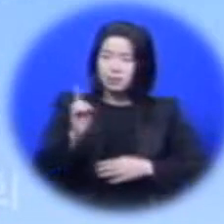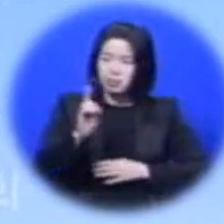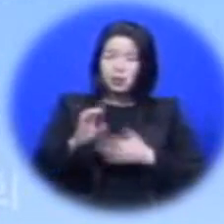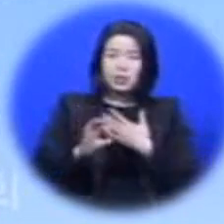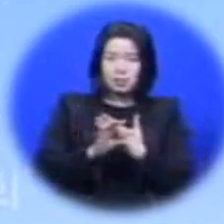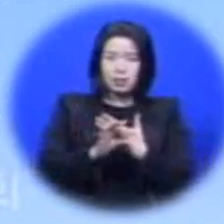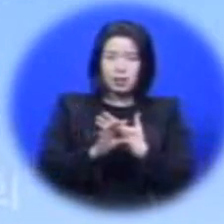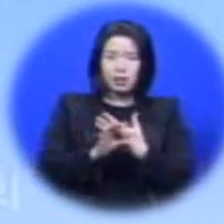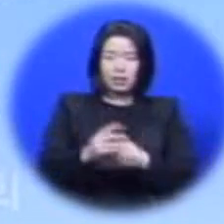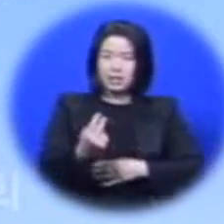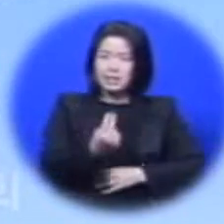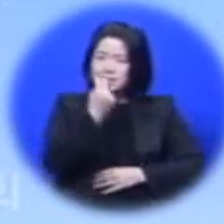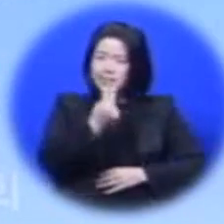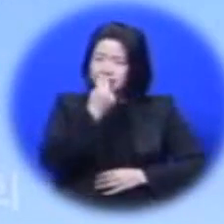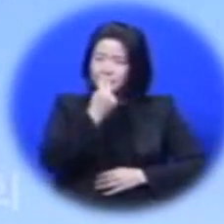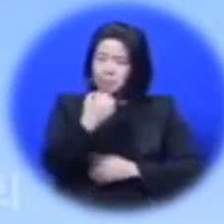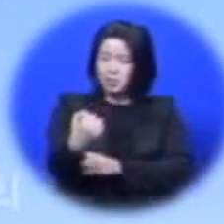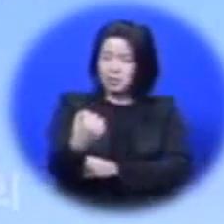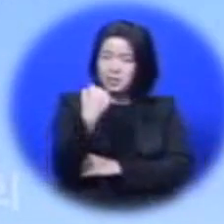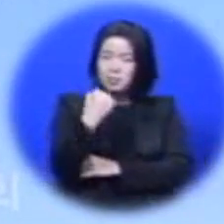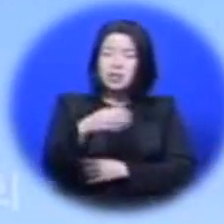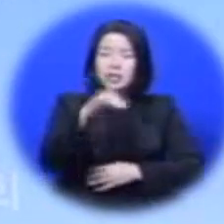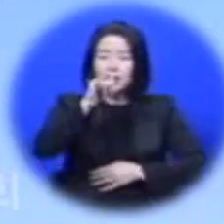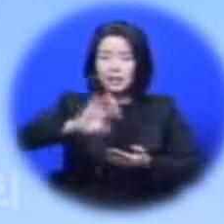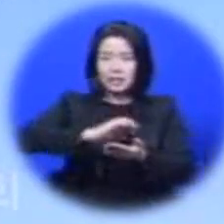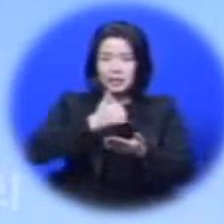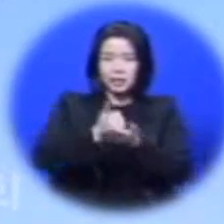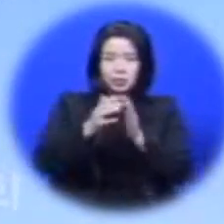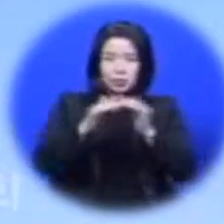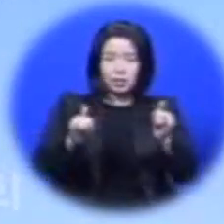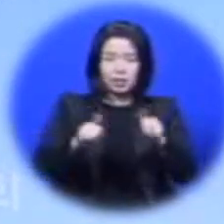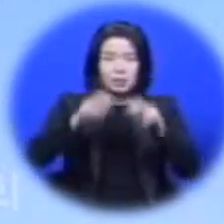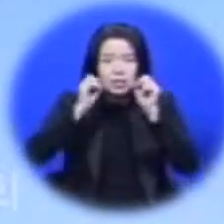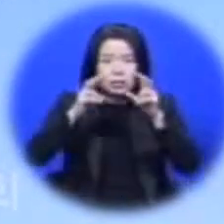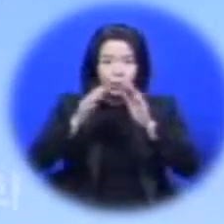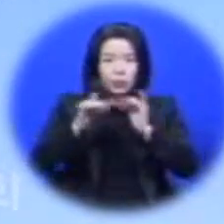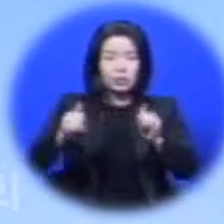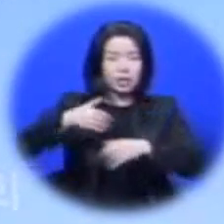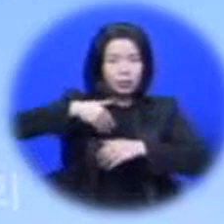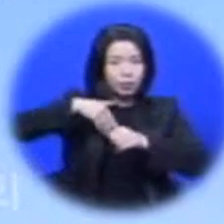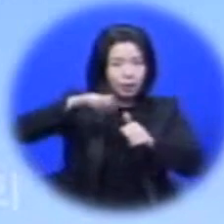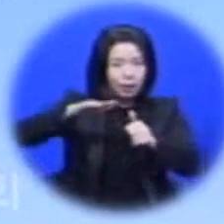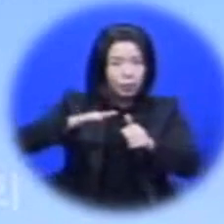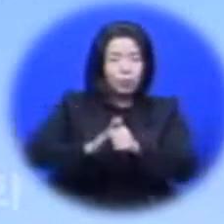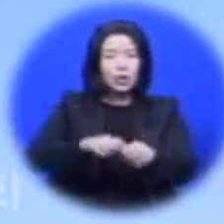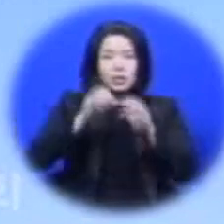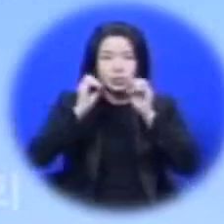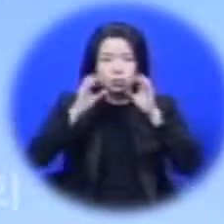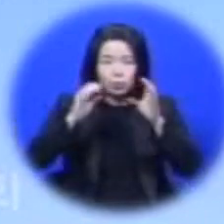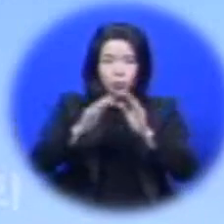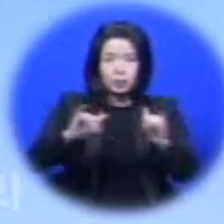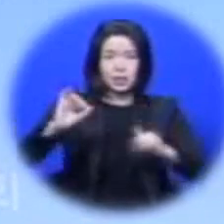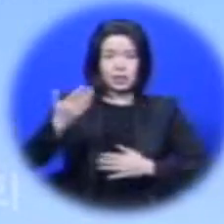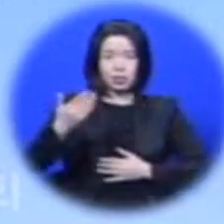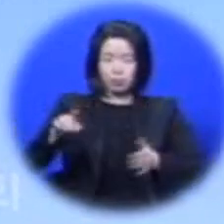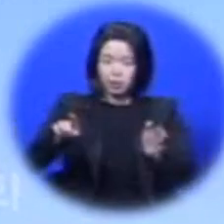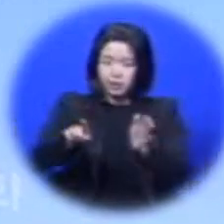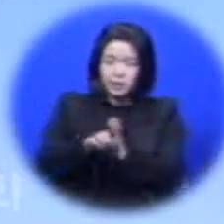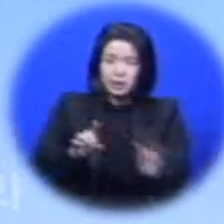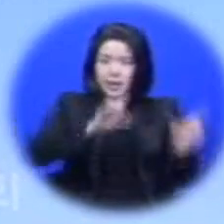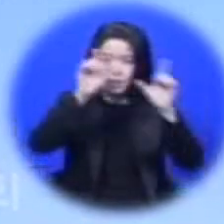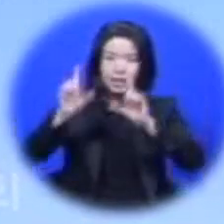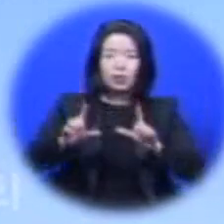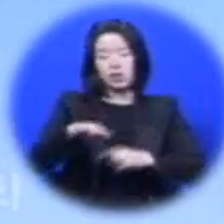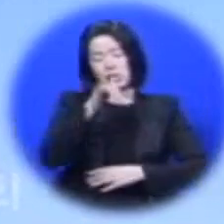나라들이냐면 생명력이 있는 그리스도인들이 선교사라고 하고 전도자가 되고 또 신앙생활을 하고